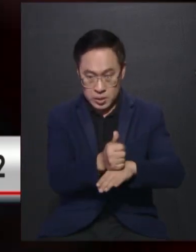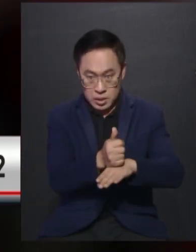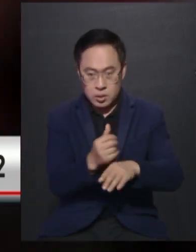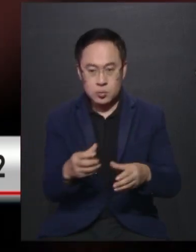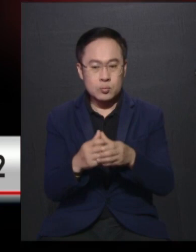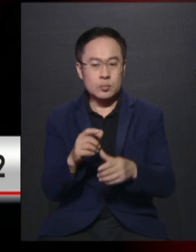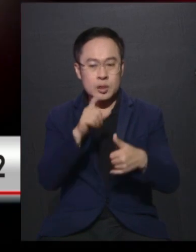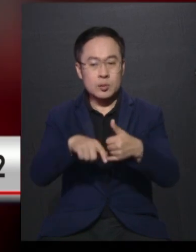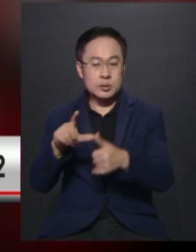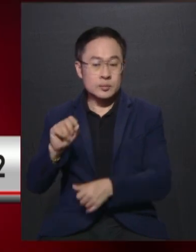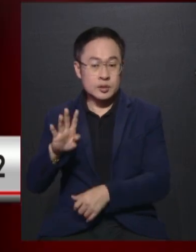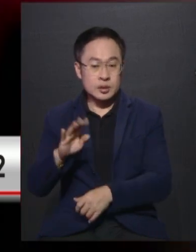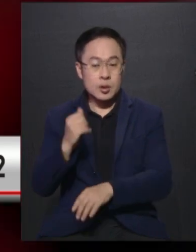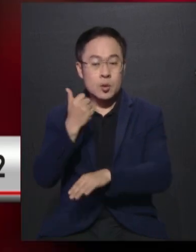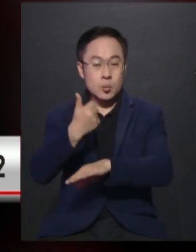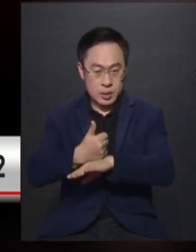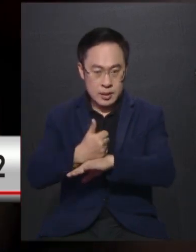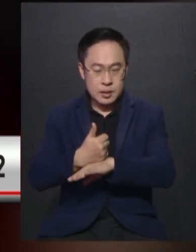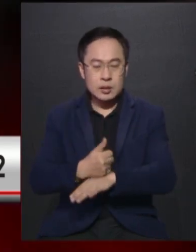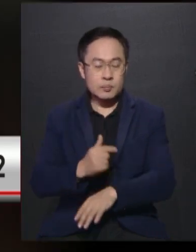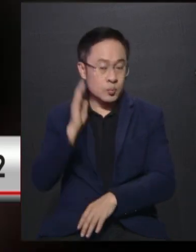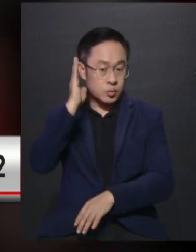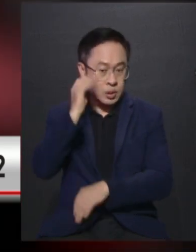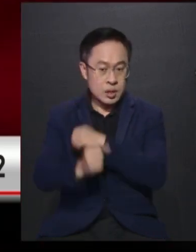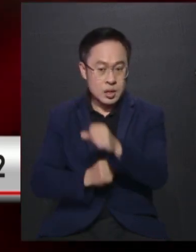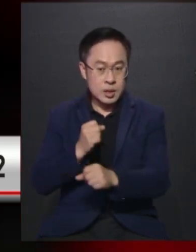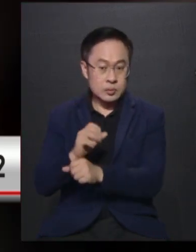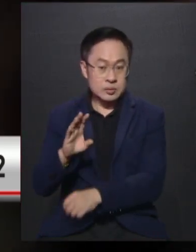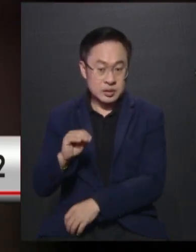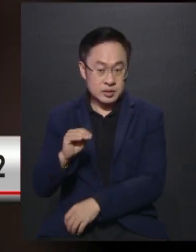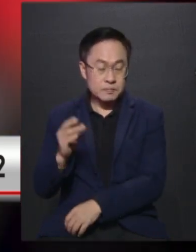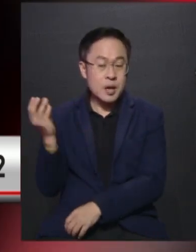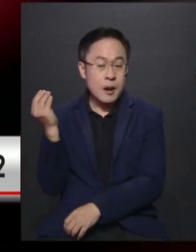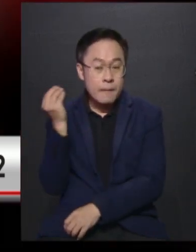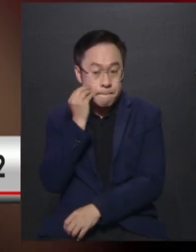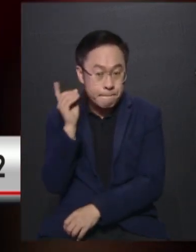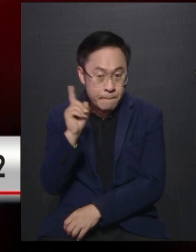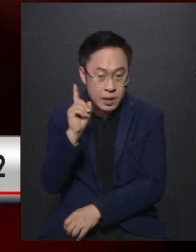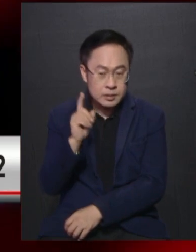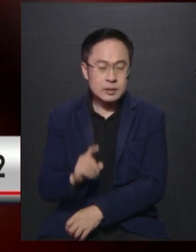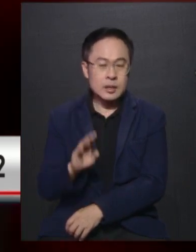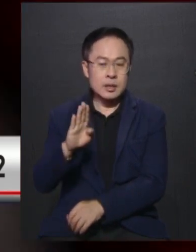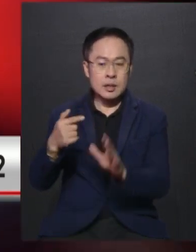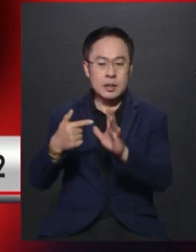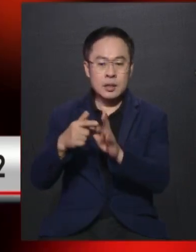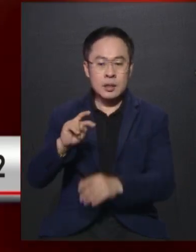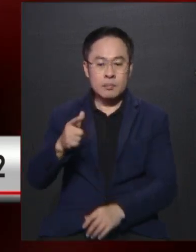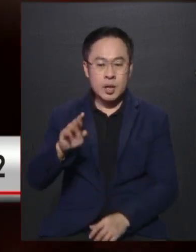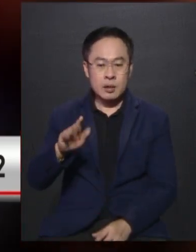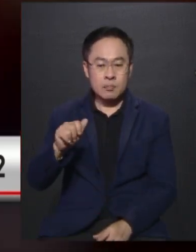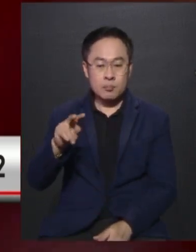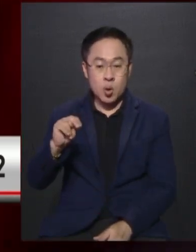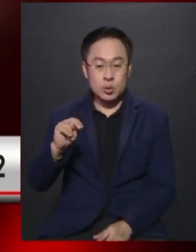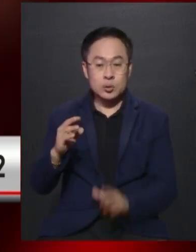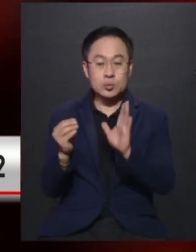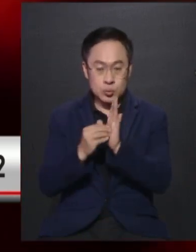กลุ่ม24คนเนี่ยอายุ40ปีมีภูมิลำเนาอยู่บางบอนใต้เขตบางบอนก